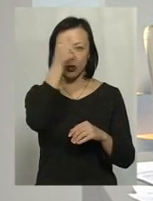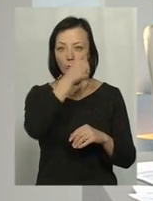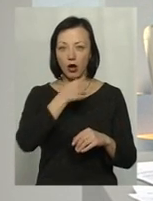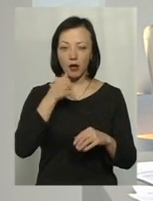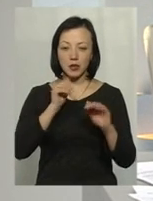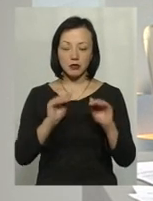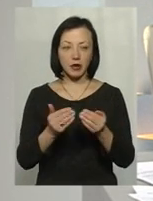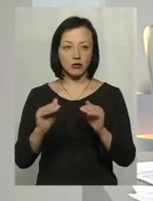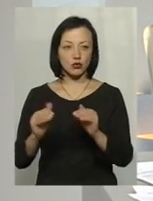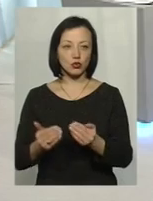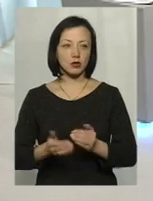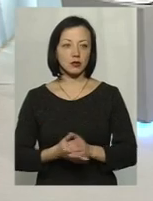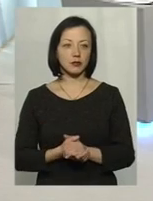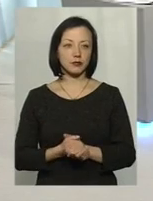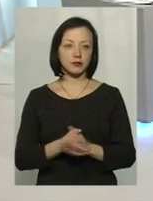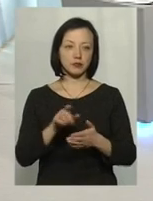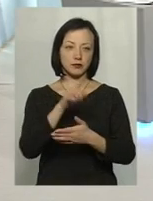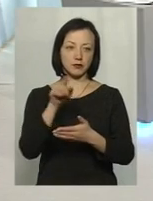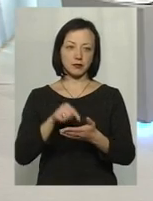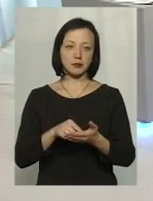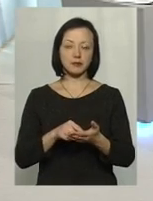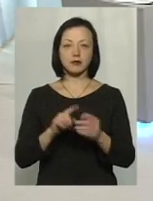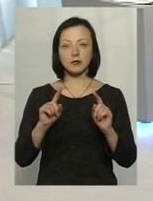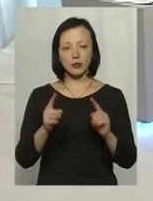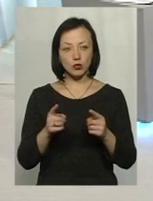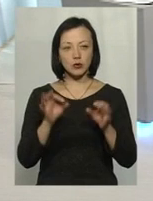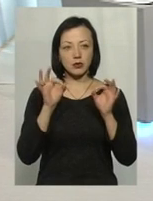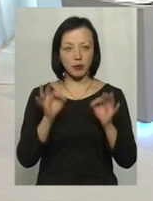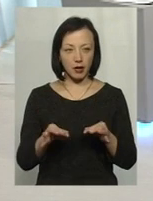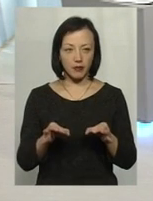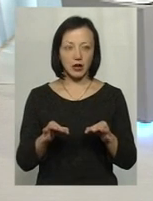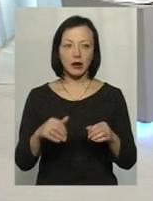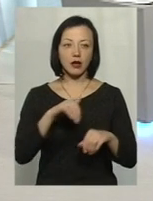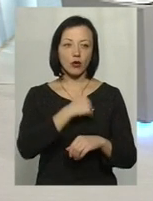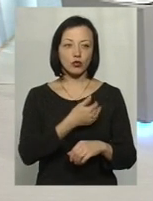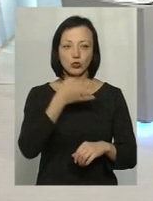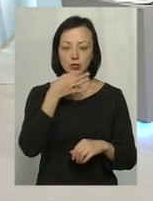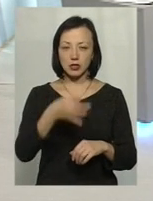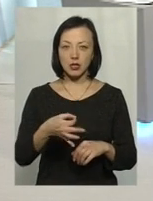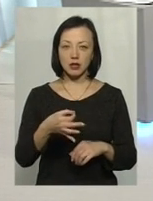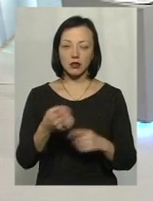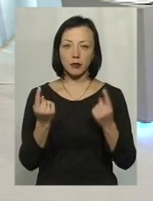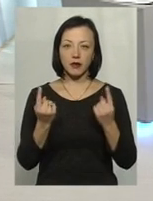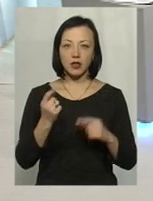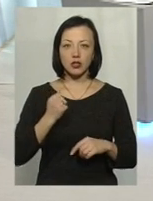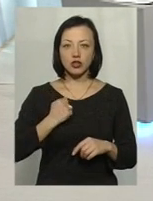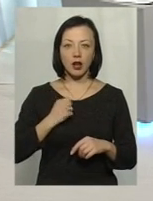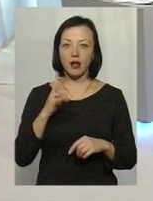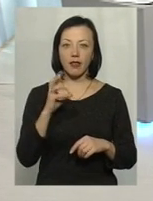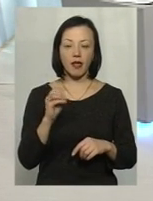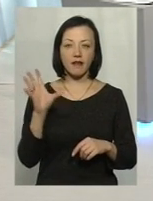зменшується? Ну, питання дуже слушне. Я хочу сказати, що, на превеликий жаль, не